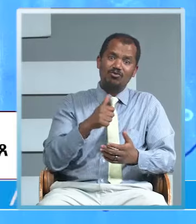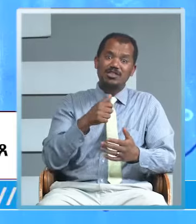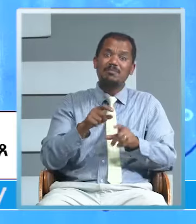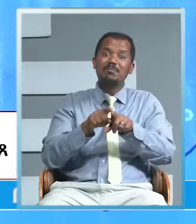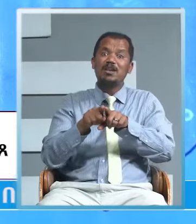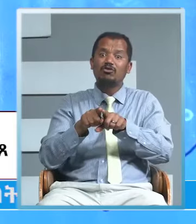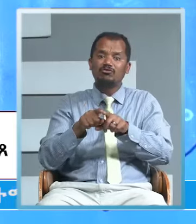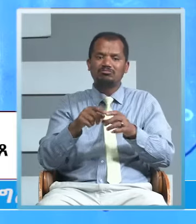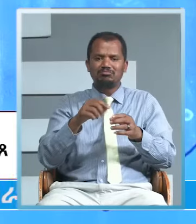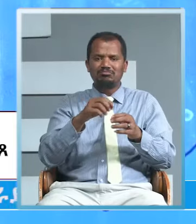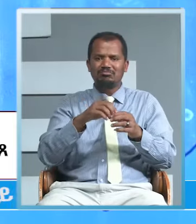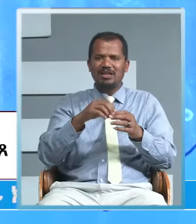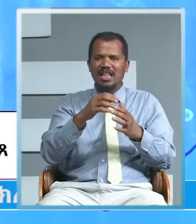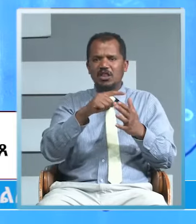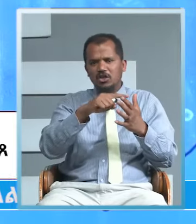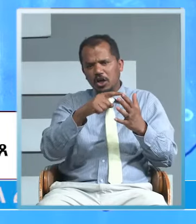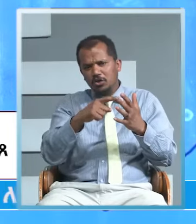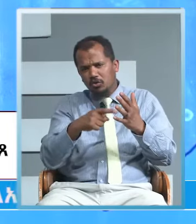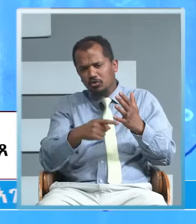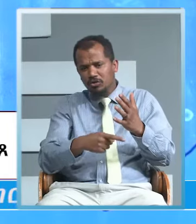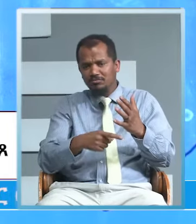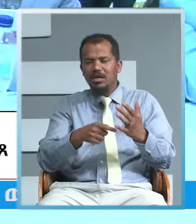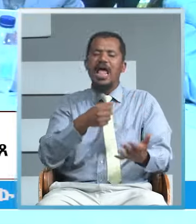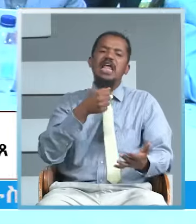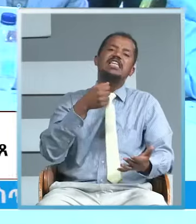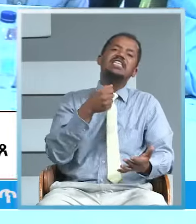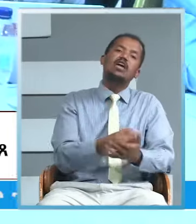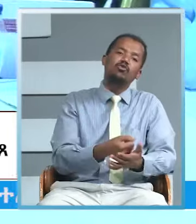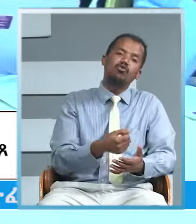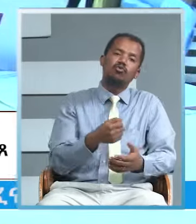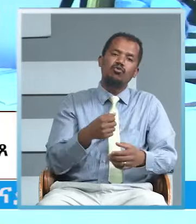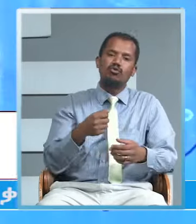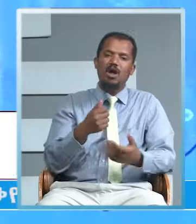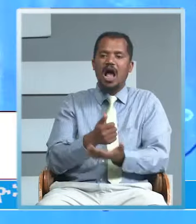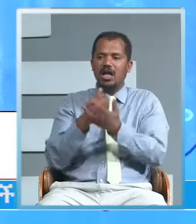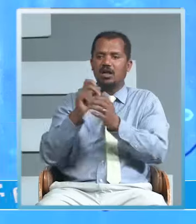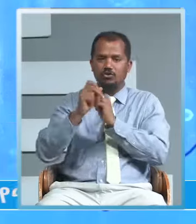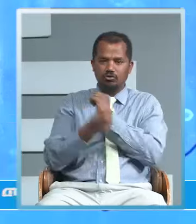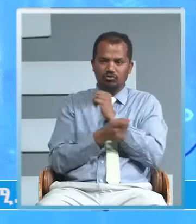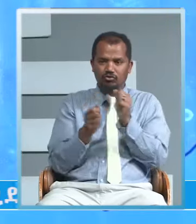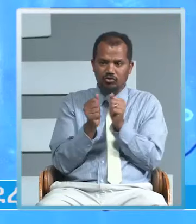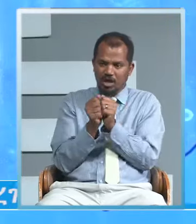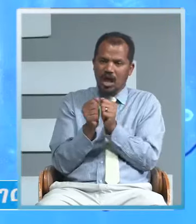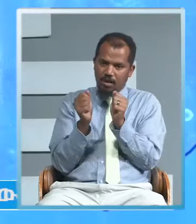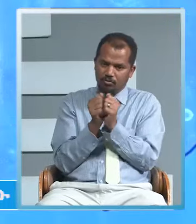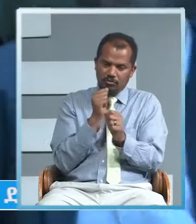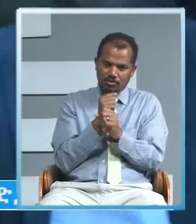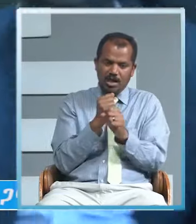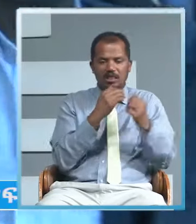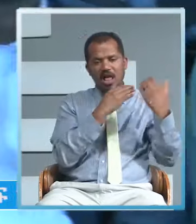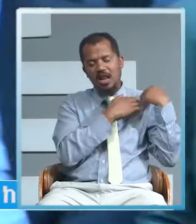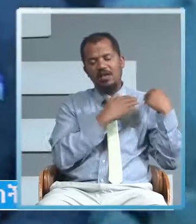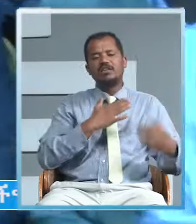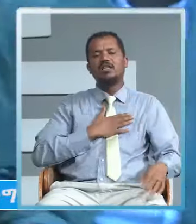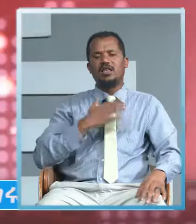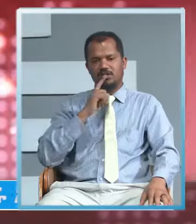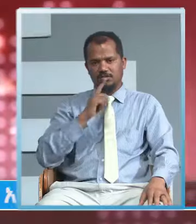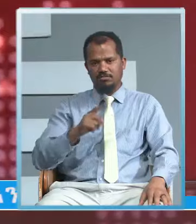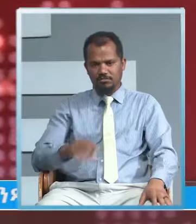ስምምነቶችን የተዘረዘሩትንም ጨምሮ እንዲጸድቁ አጋር ድርጅቶች ጋር አብሮ መስራት ኃላፊነታችንም